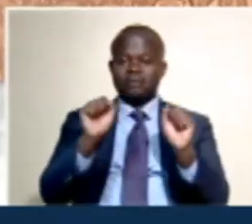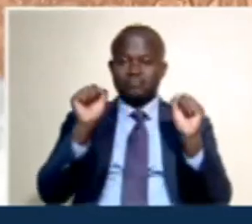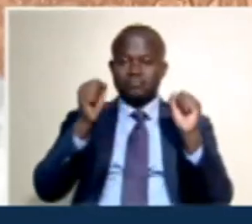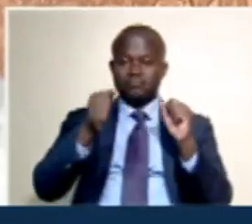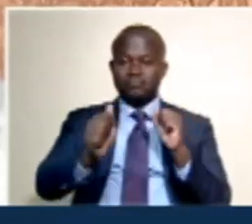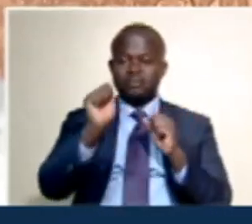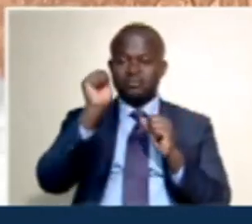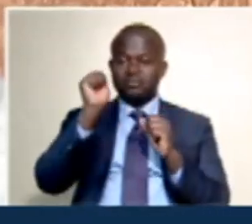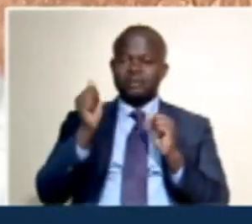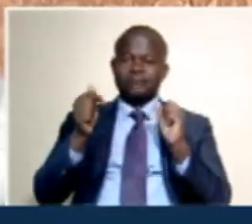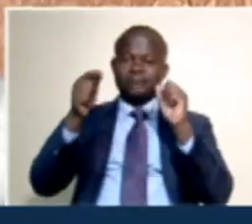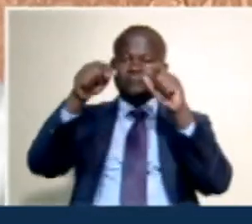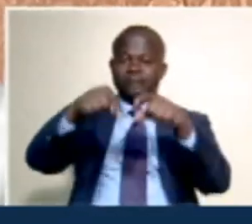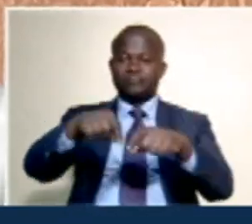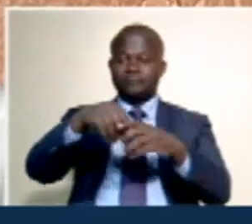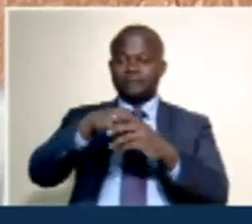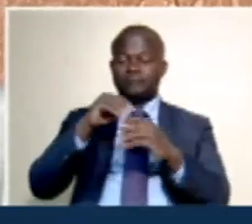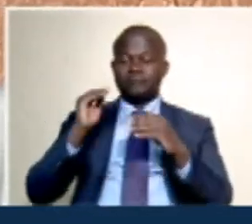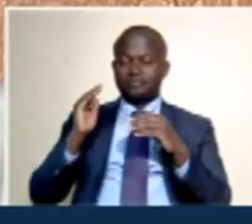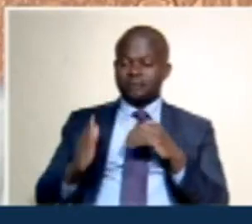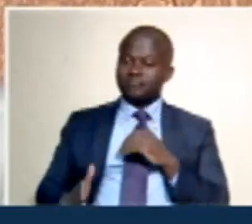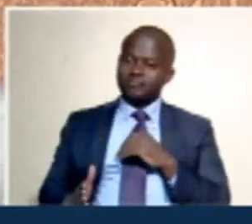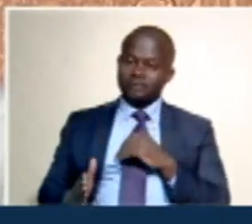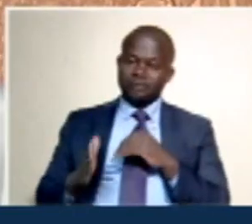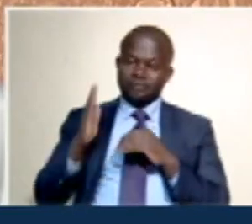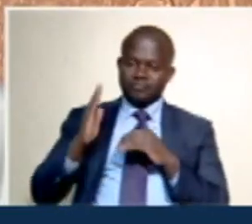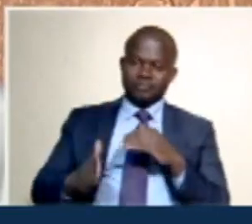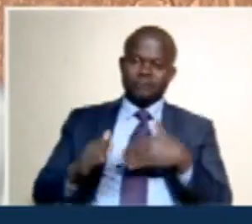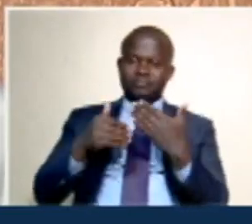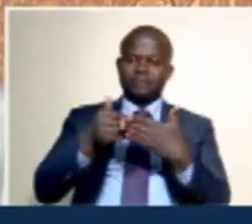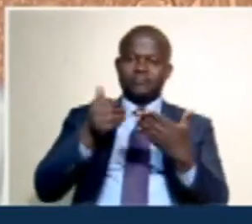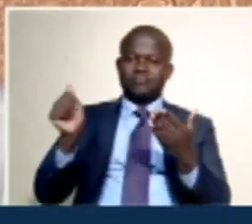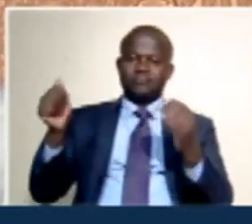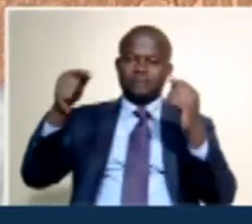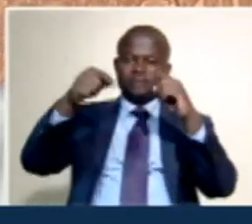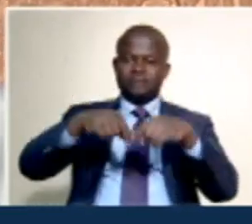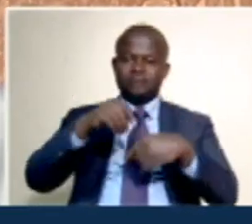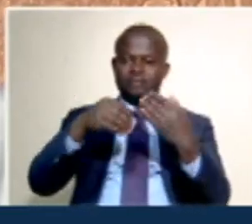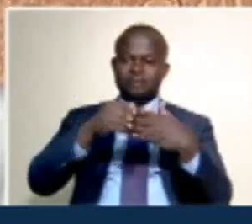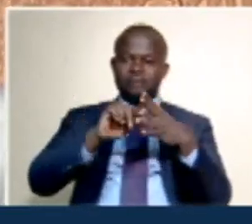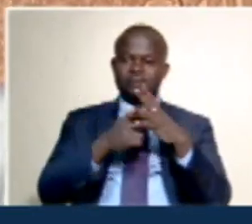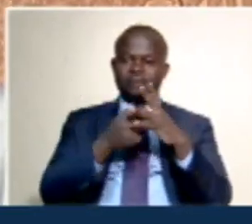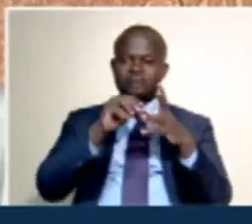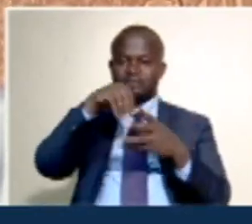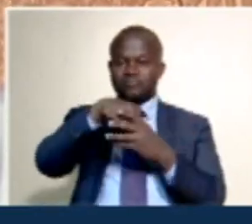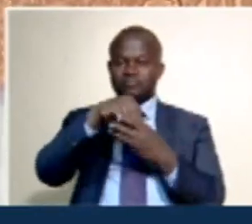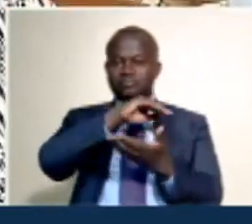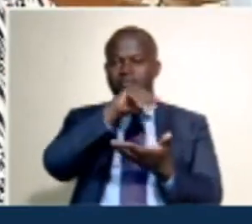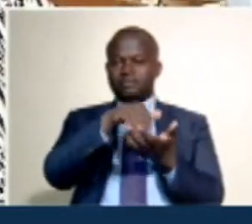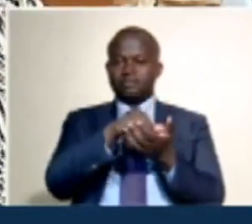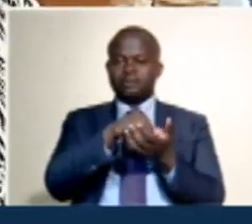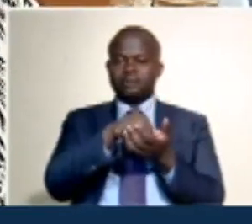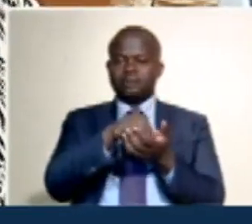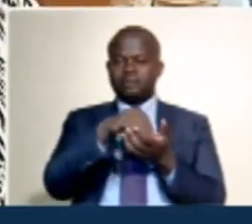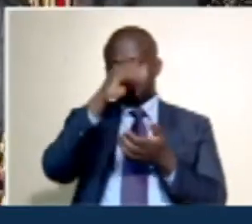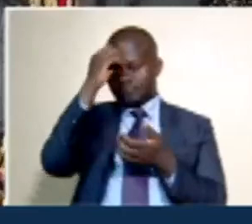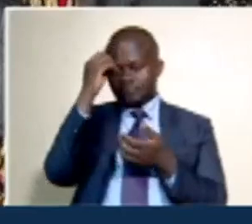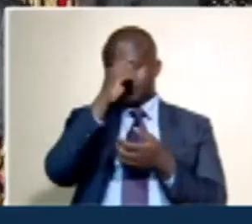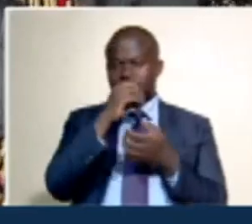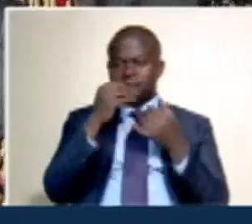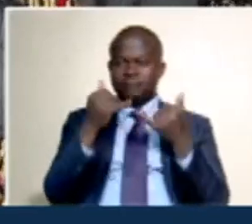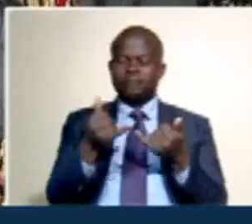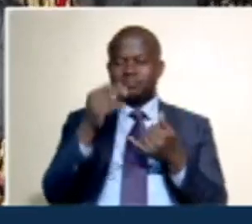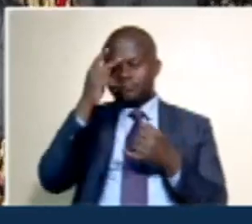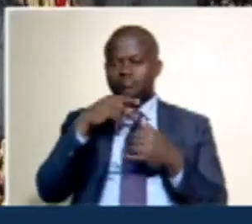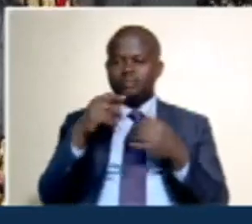ngaho batubuzana rero ibutare ibutare rero nibwo batuzanye batangira kudushyira nko mu biko by'imfubyi kuri ubu uyu mubyeyi